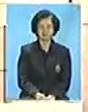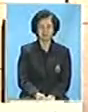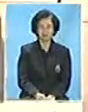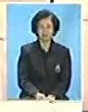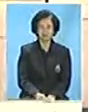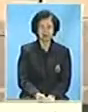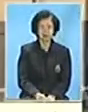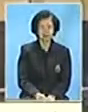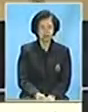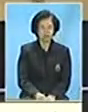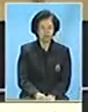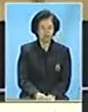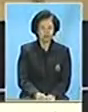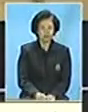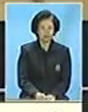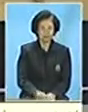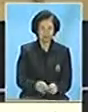ค่ะขอบคุณค่ะ